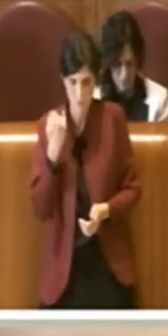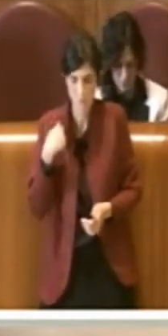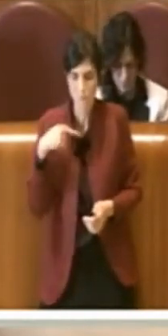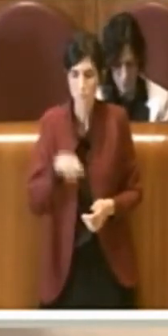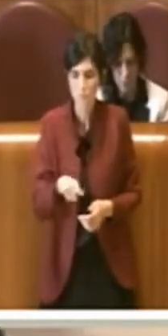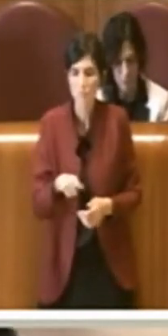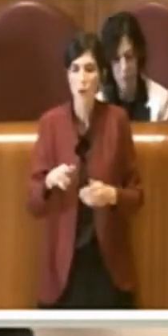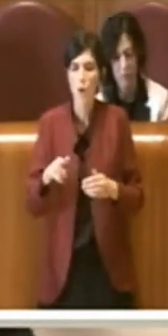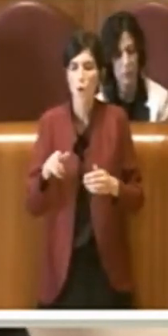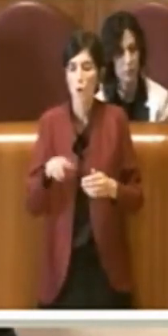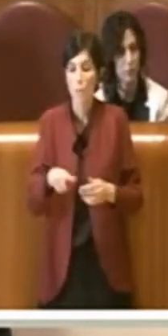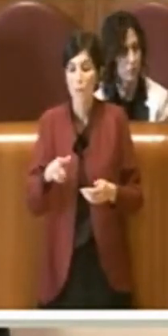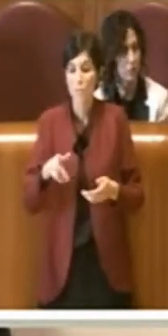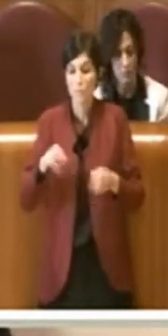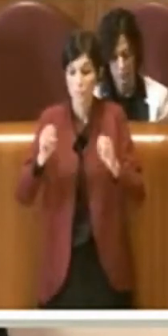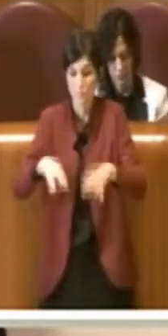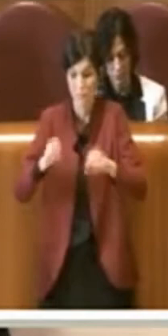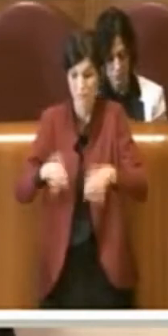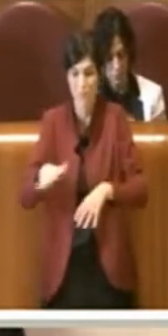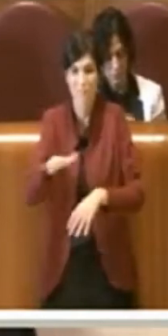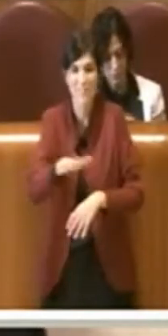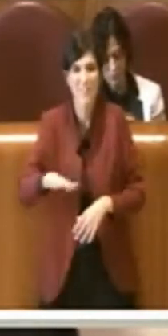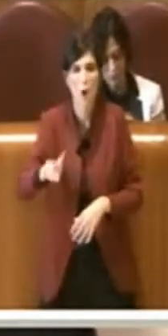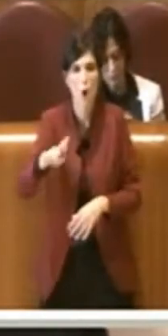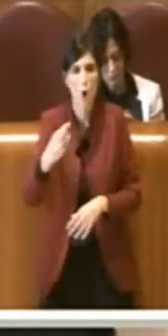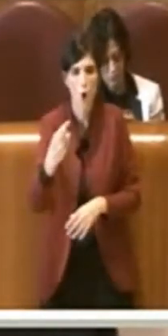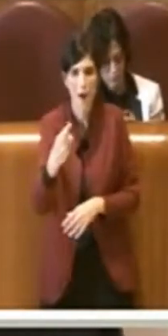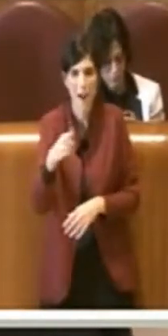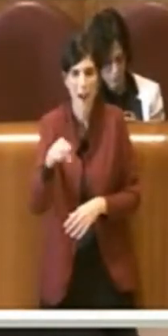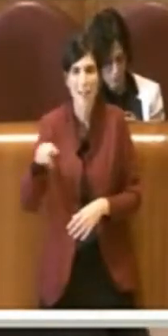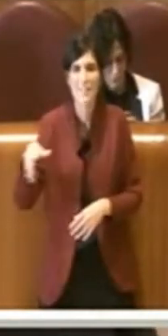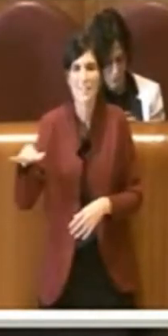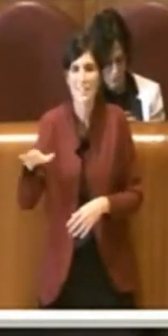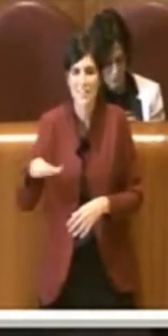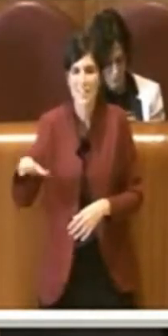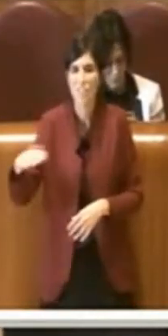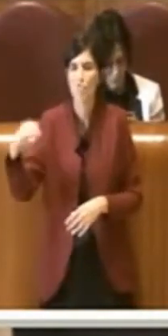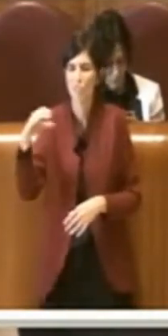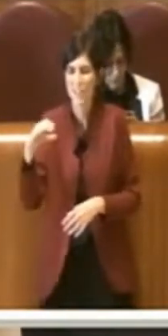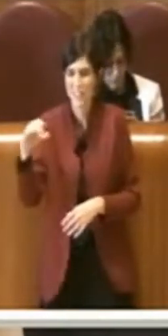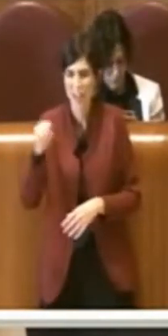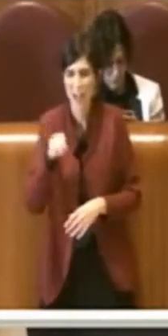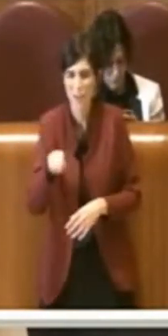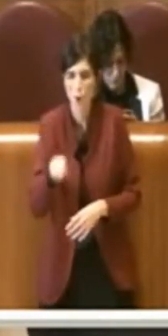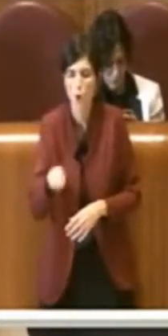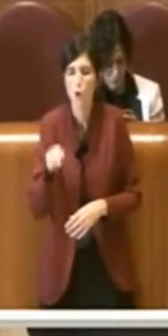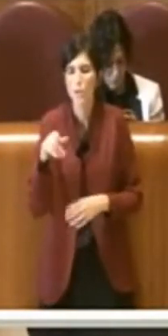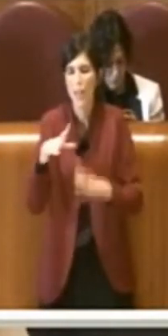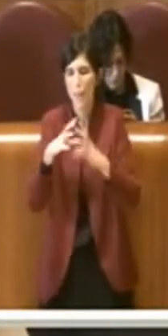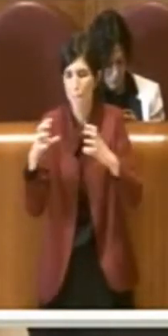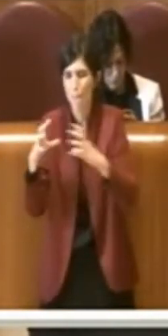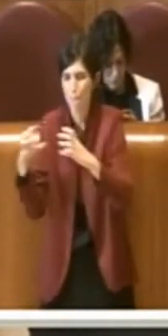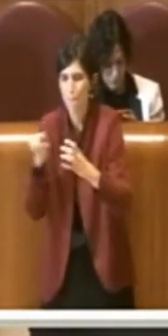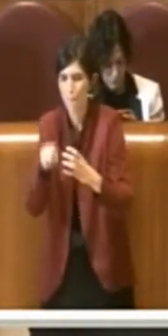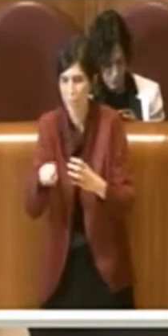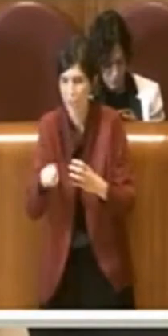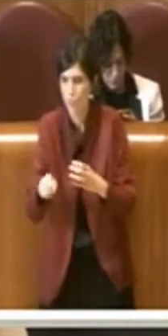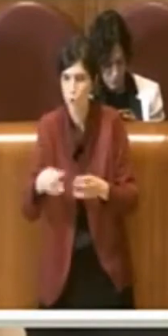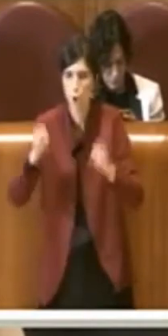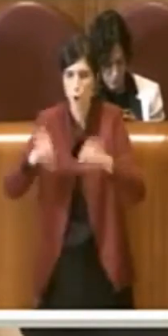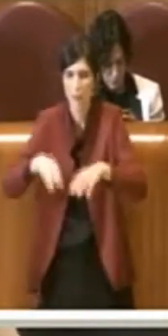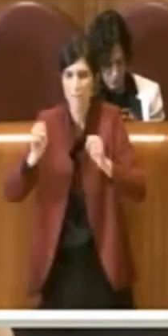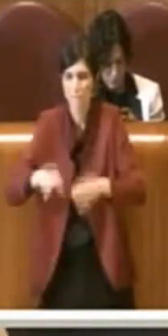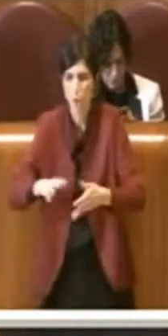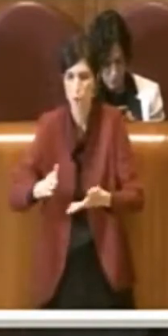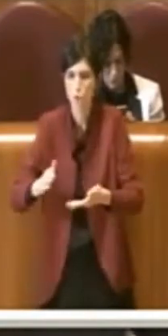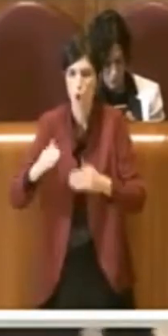aerobico, uno a Casalselce e uno a Cesano. Questo sempre per dire che stiamo con le mani in mano, e invece non è così.